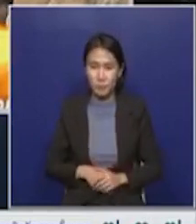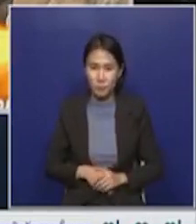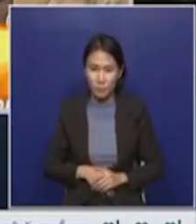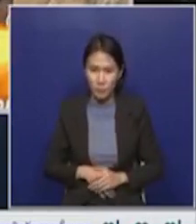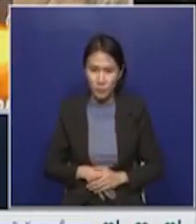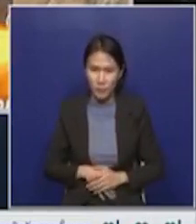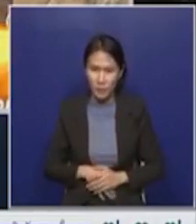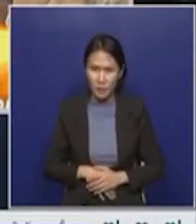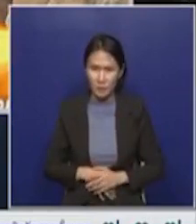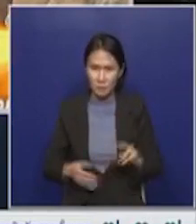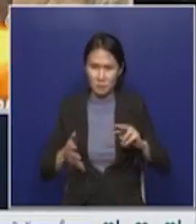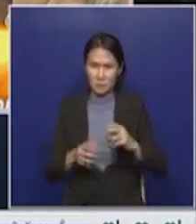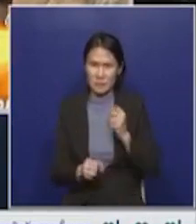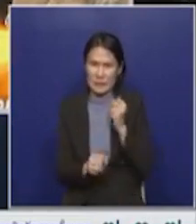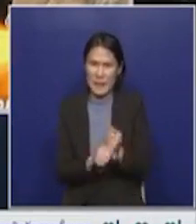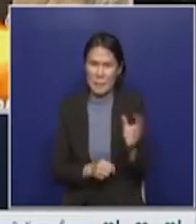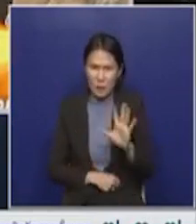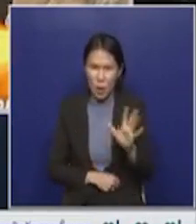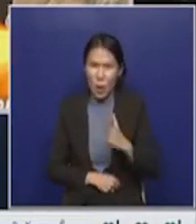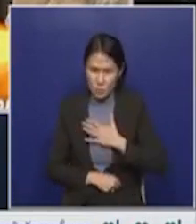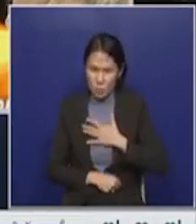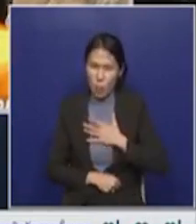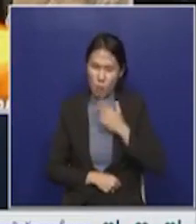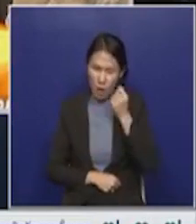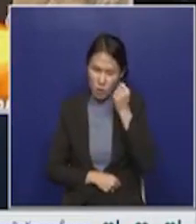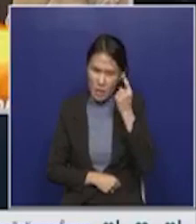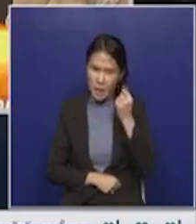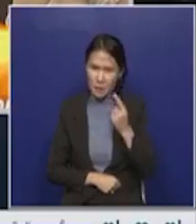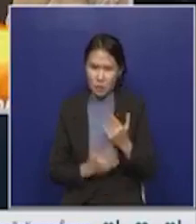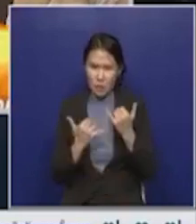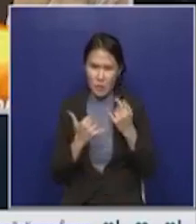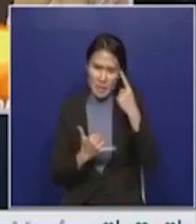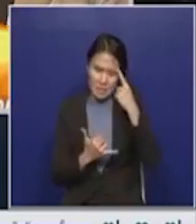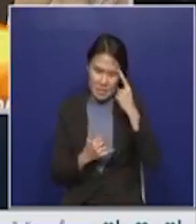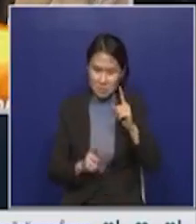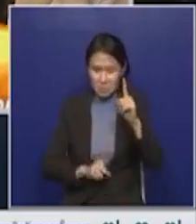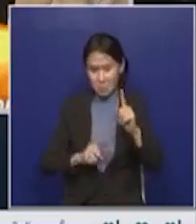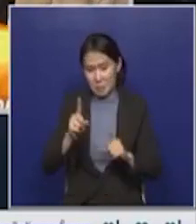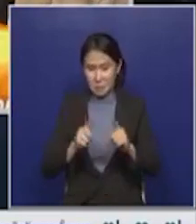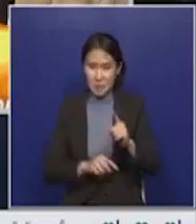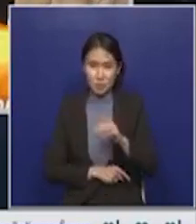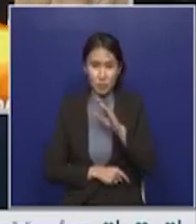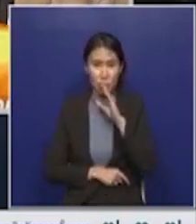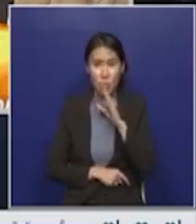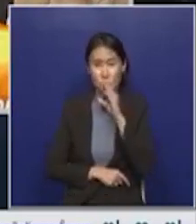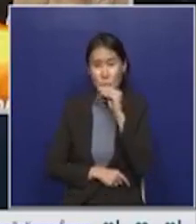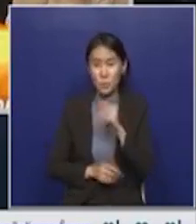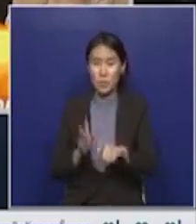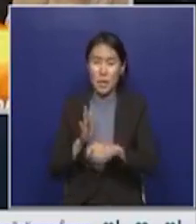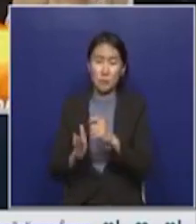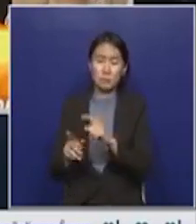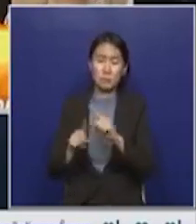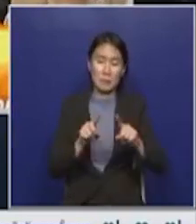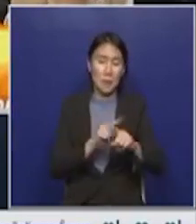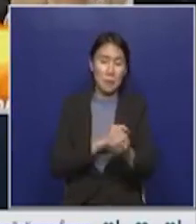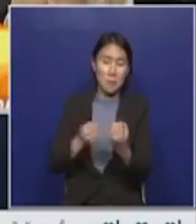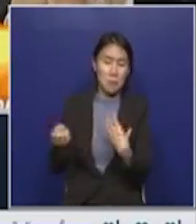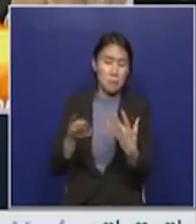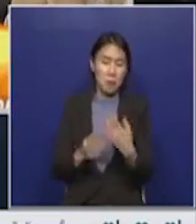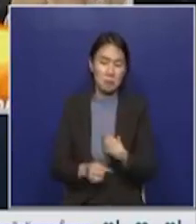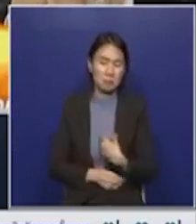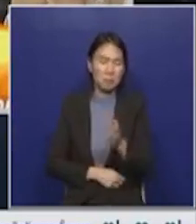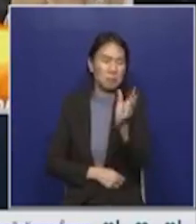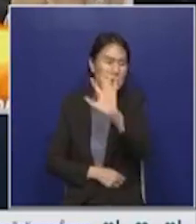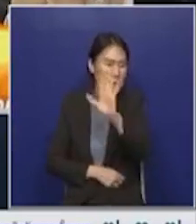ก็อย่าทำผิดอย่างนี้นะครับผมต้องจัดของเข้าใจว่ามันไม่ได้ว่าอะไรนะครับเสียงอย่างมาให้เห็นผลจริงตั้งแต่อยู่ที่ใจครับถ้า